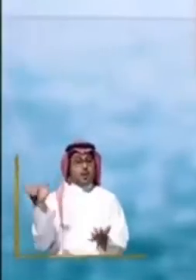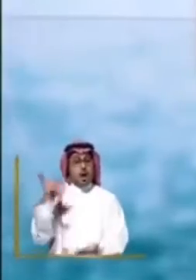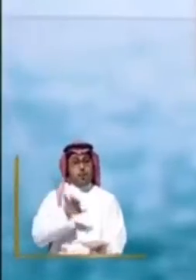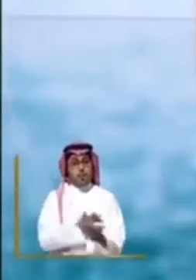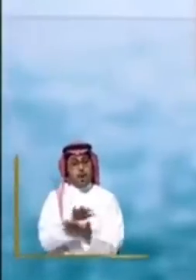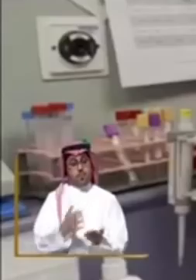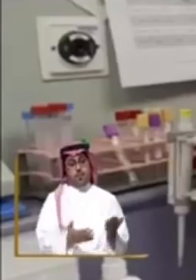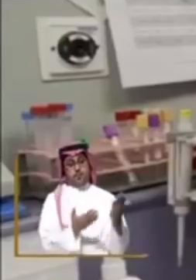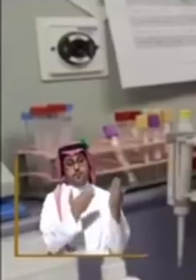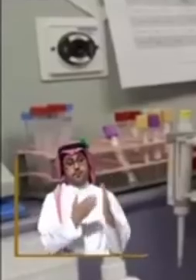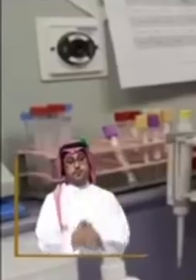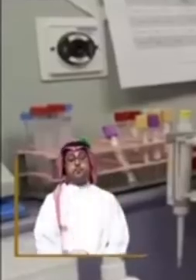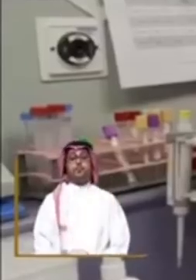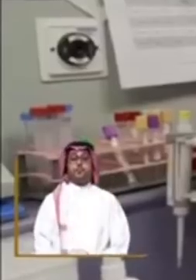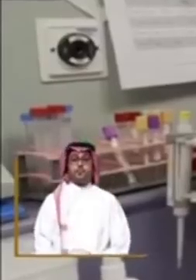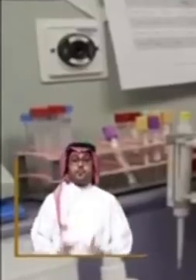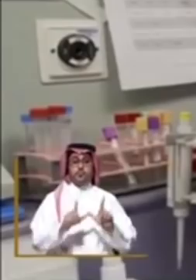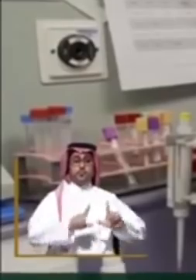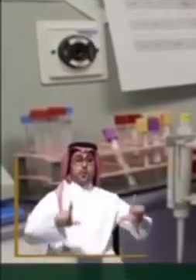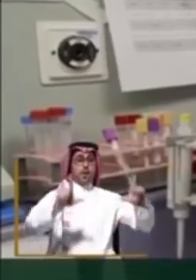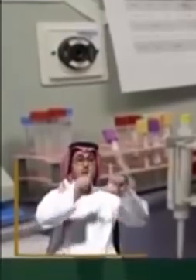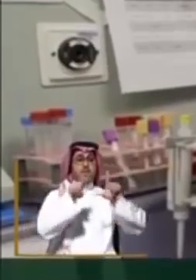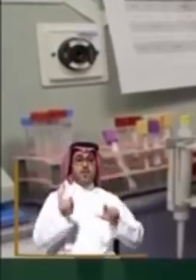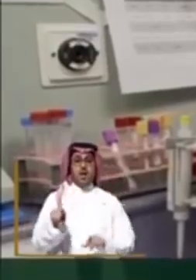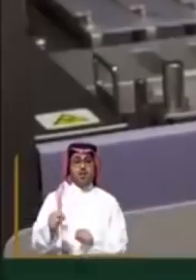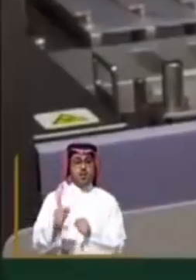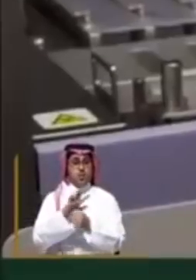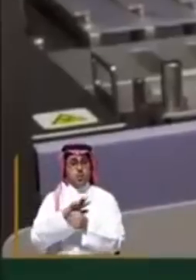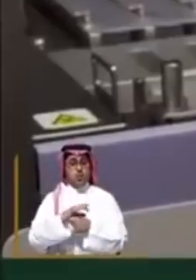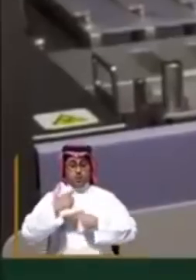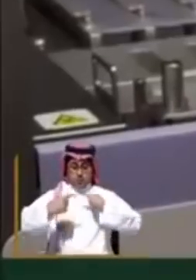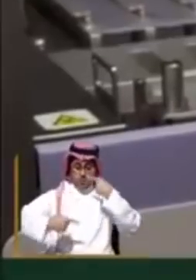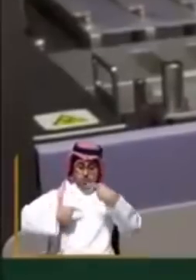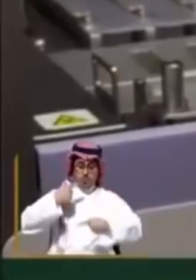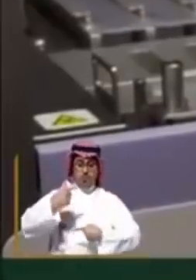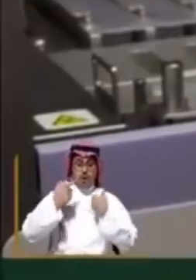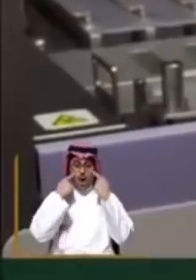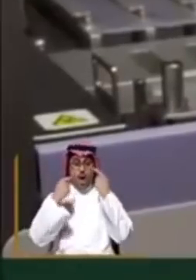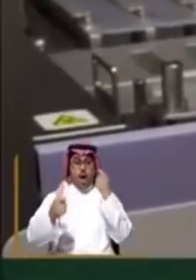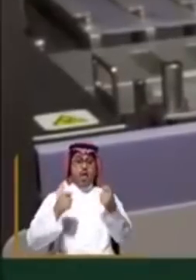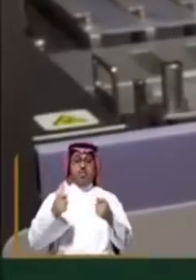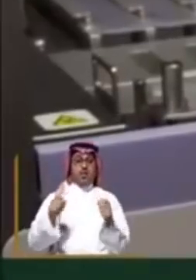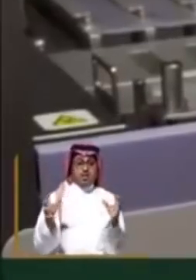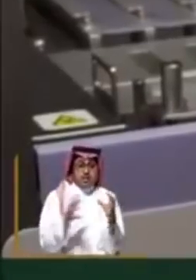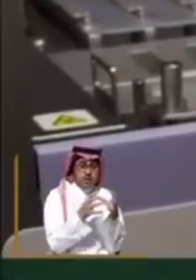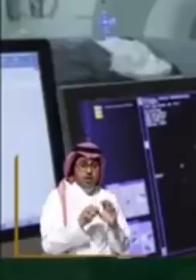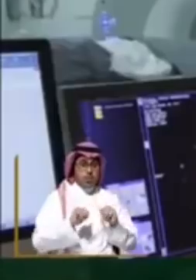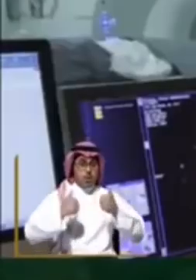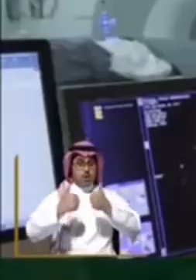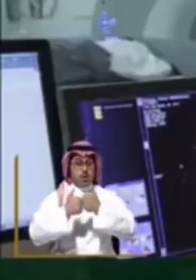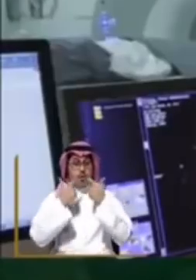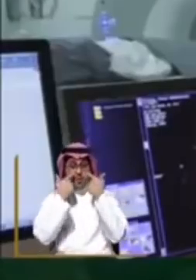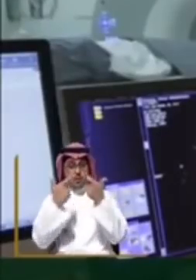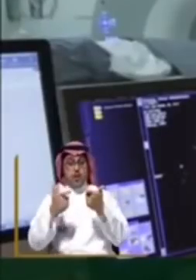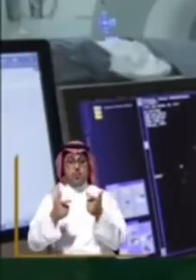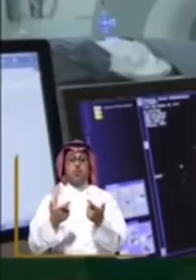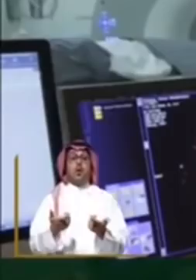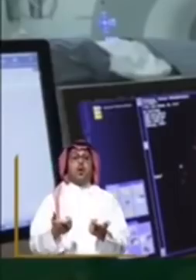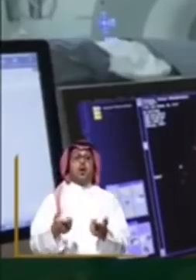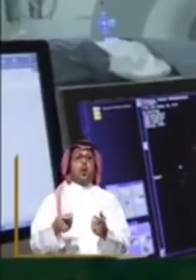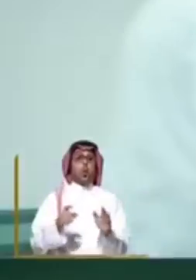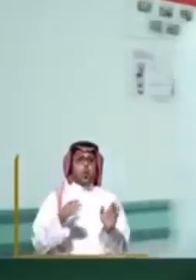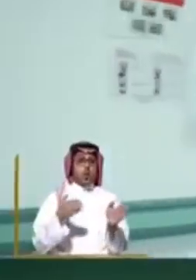بالعناوين. لجنة متابعة مستجدات كورونا تحذر من التجمعات العائلية وعدم